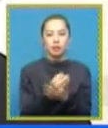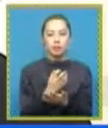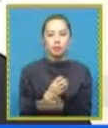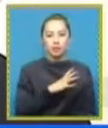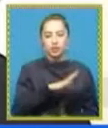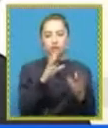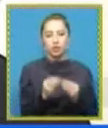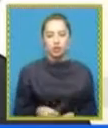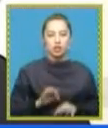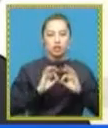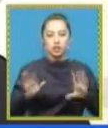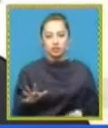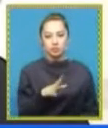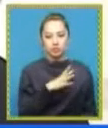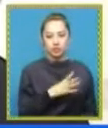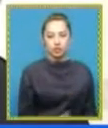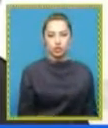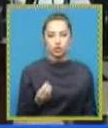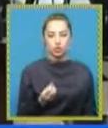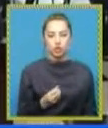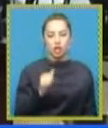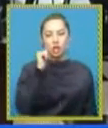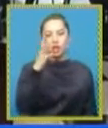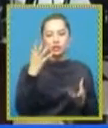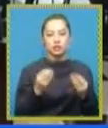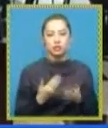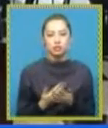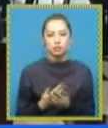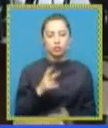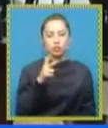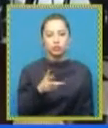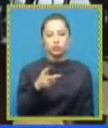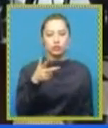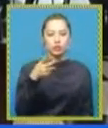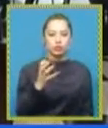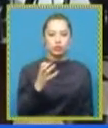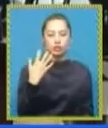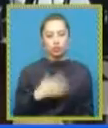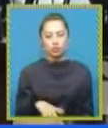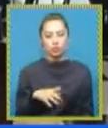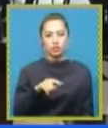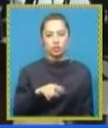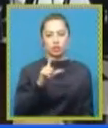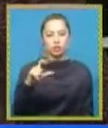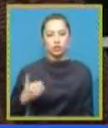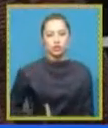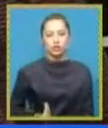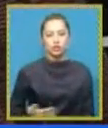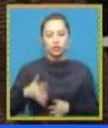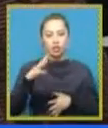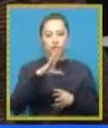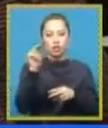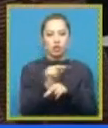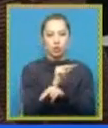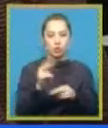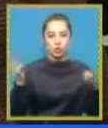жетілдіретін тұстарды да атап өтті. Мәселен, Күнгейде 3452 көпқабатты тұрғын үйдің жартысына жуығын күрделі жөндеуден өткізу